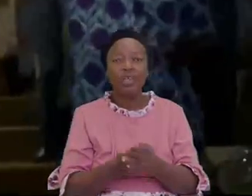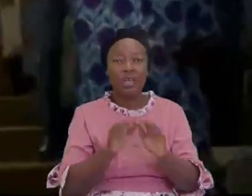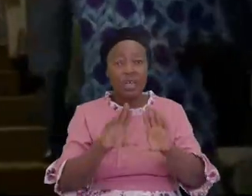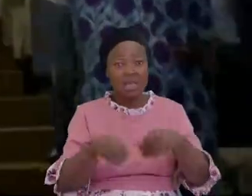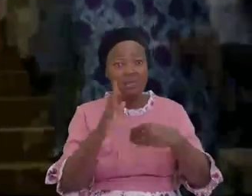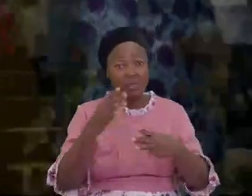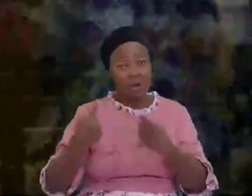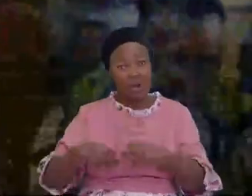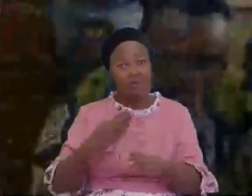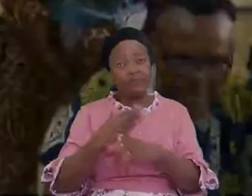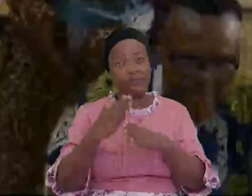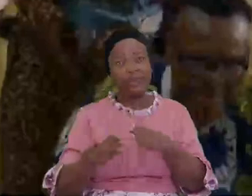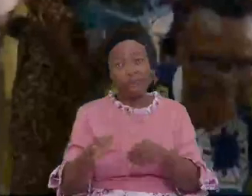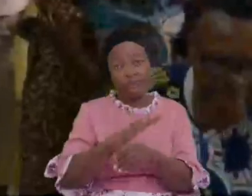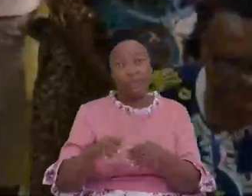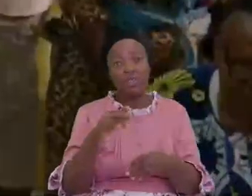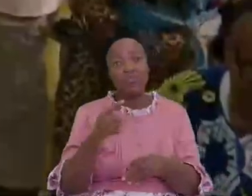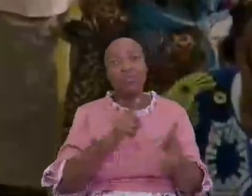Donne pleinement ton cœur au Seigneur.